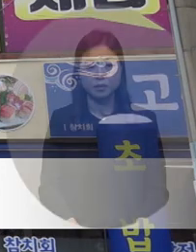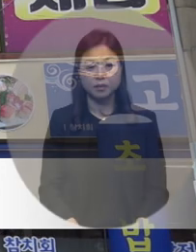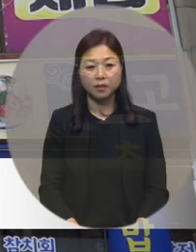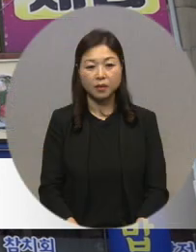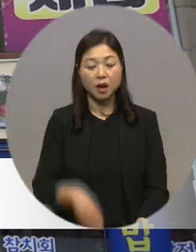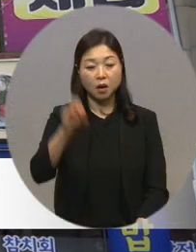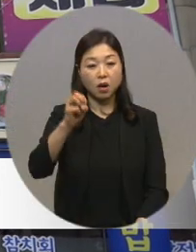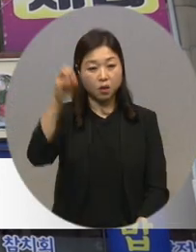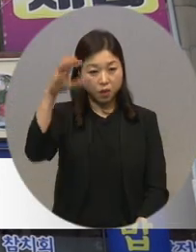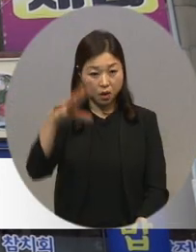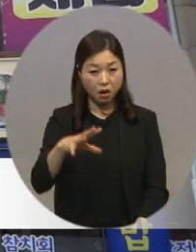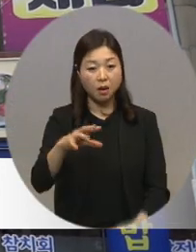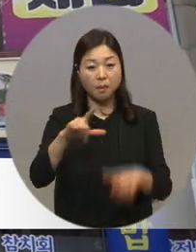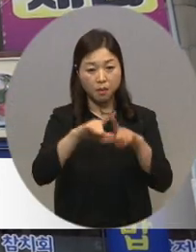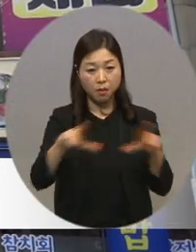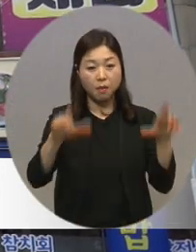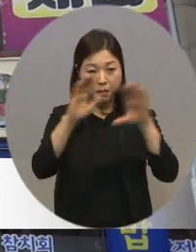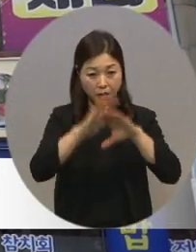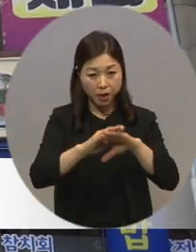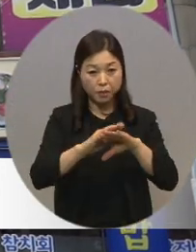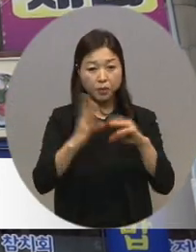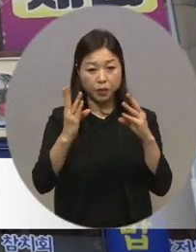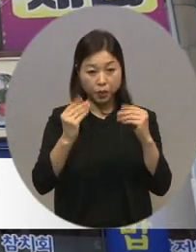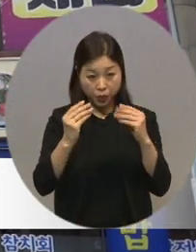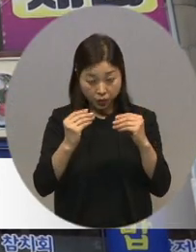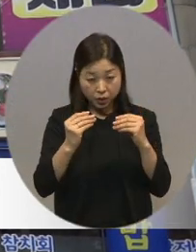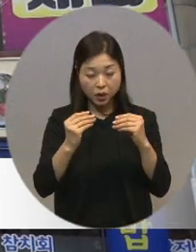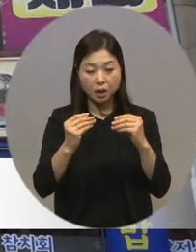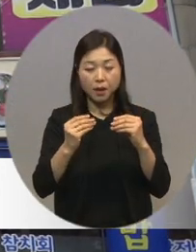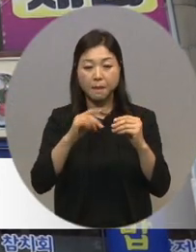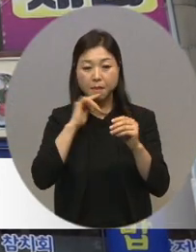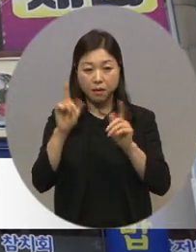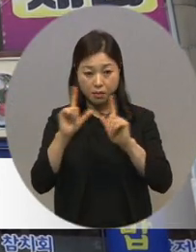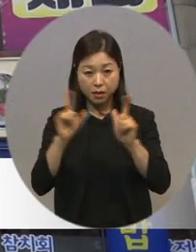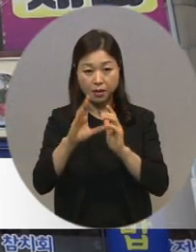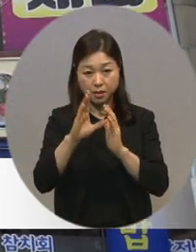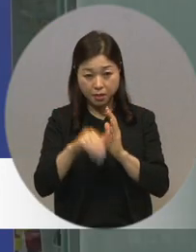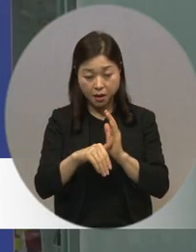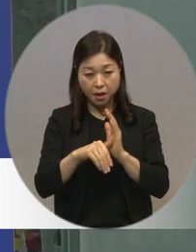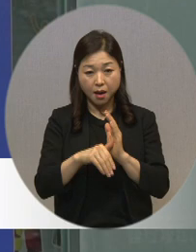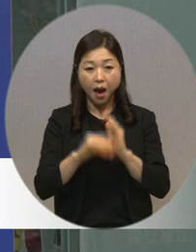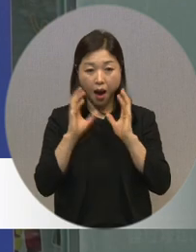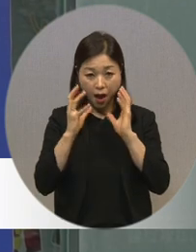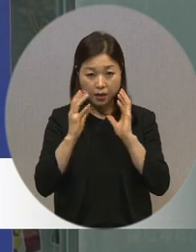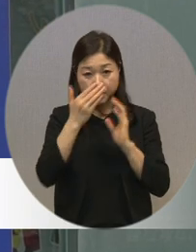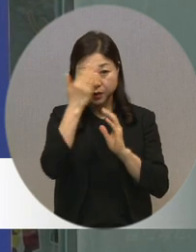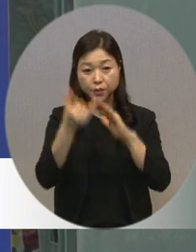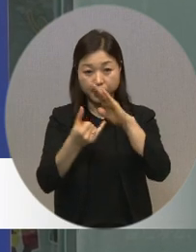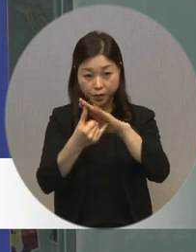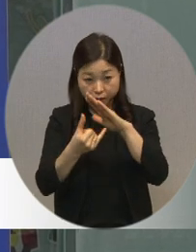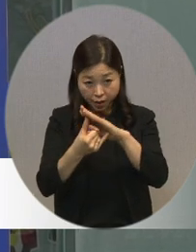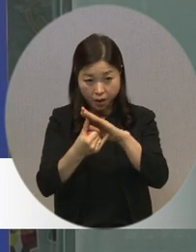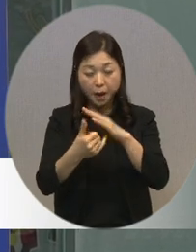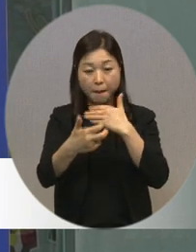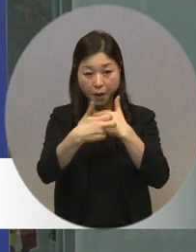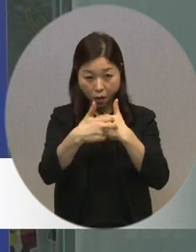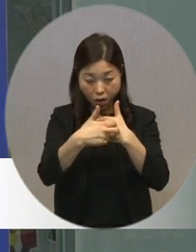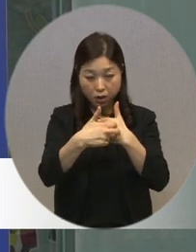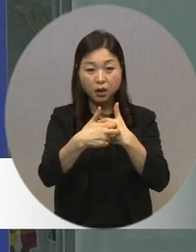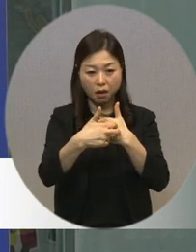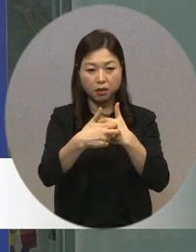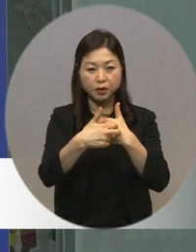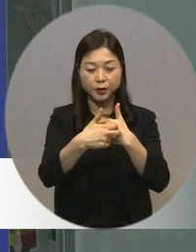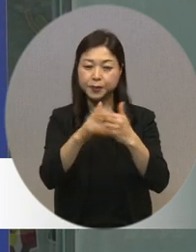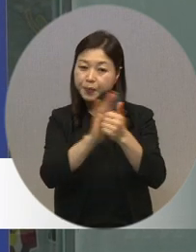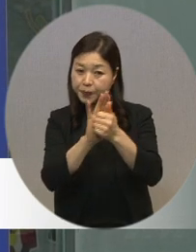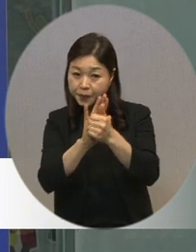광양시가 평일 야간과 주말 및 공휴일에도 소아 청소년 외래 진료가 가능한 달빛 어린이병원을 지정하고 본격